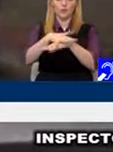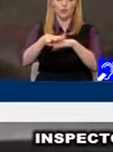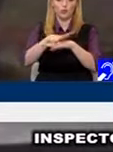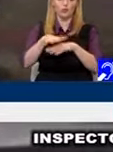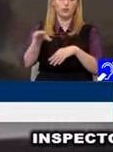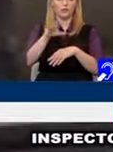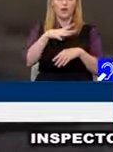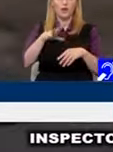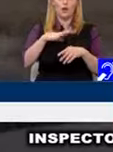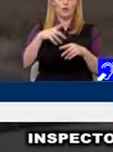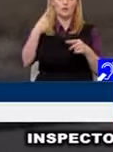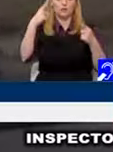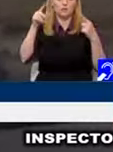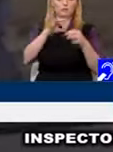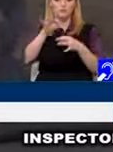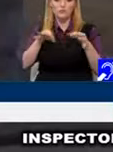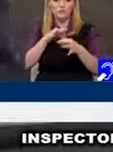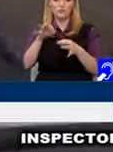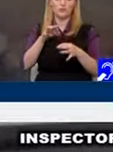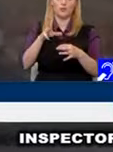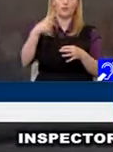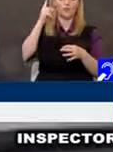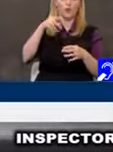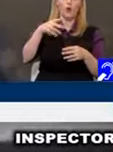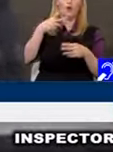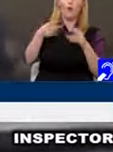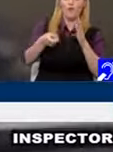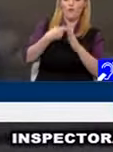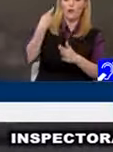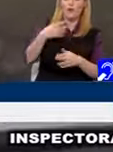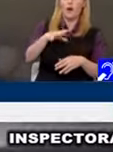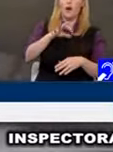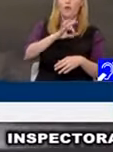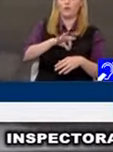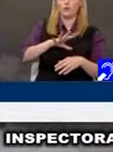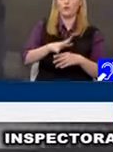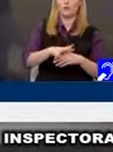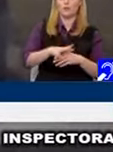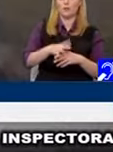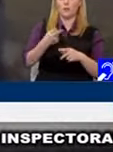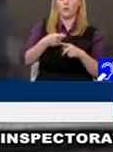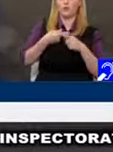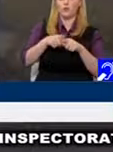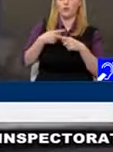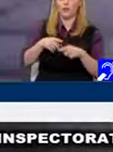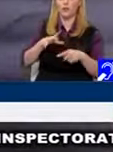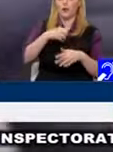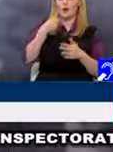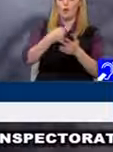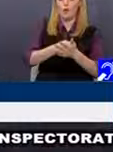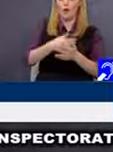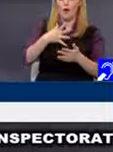fi vorba de o schemă de comercializare a drogurilor în care erau folosite aparatele de plată electronică. Până acum au fost făcute peste 70 de percheziții în